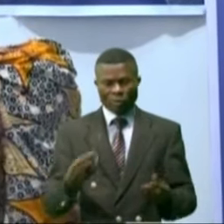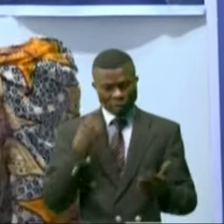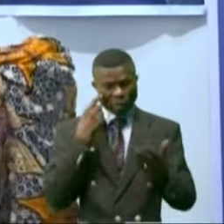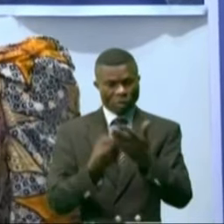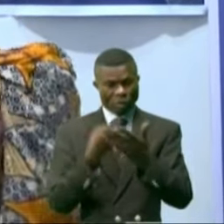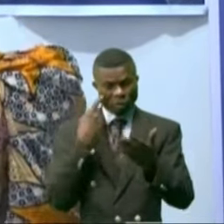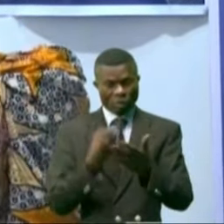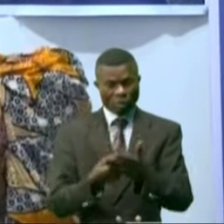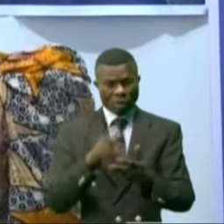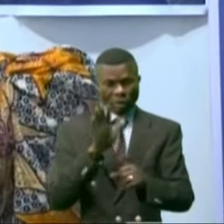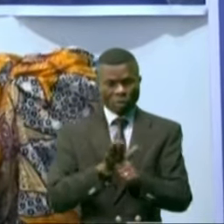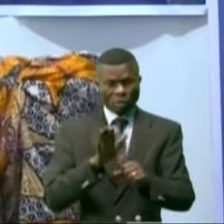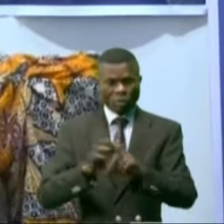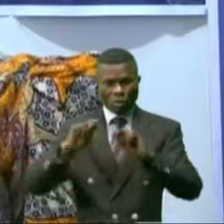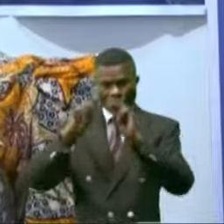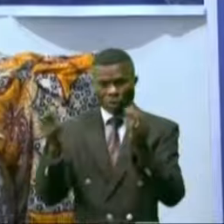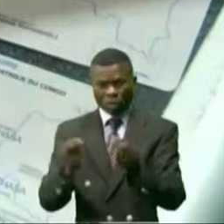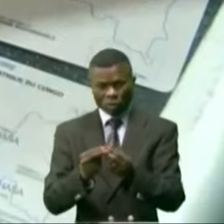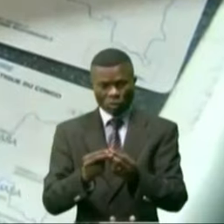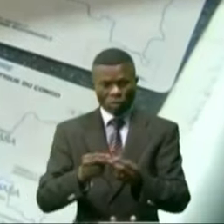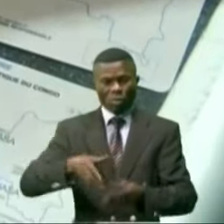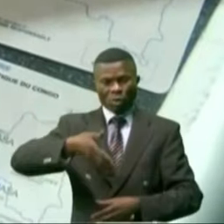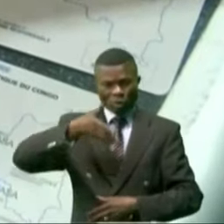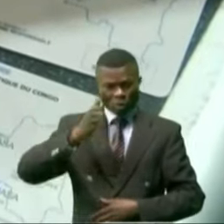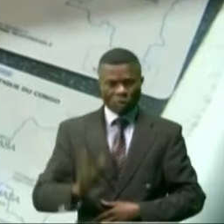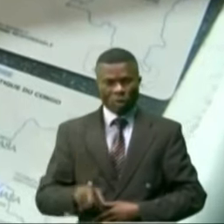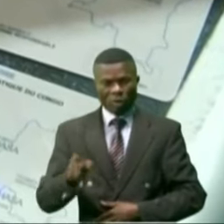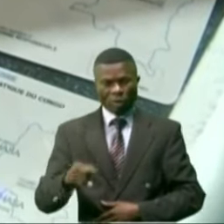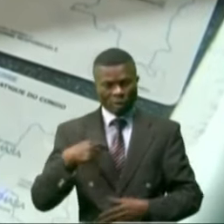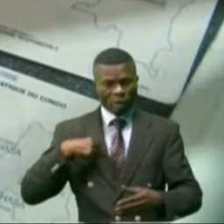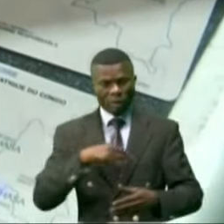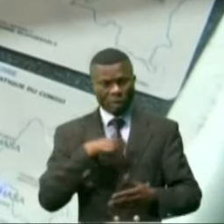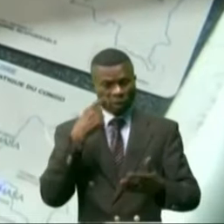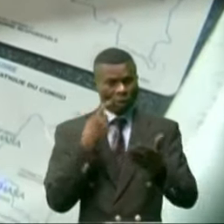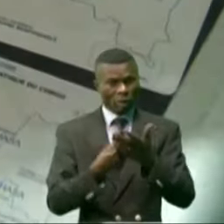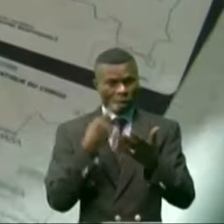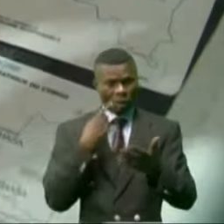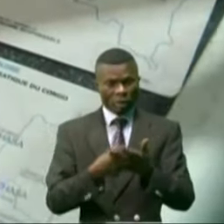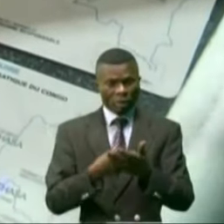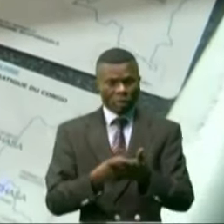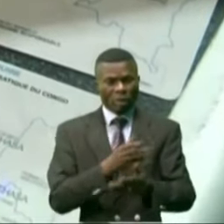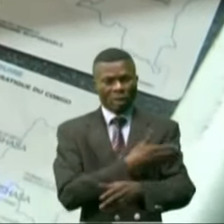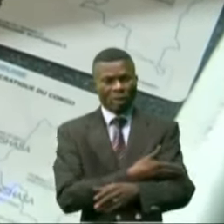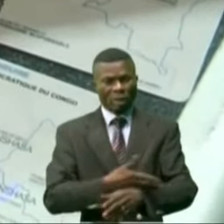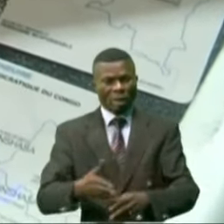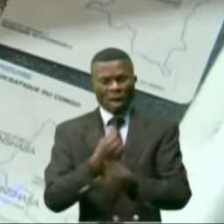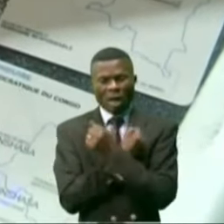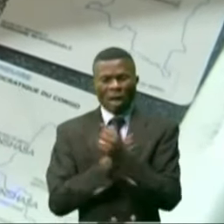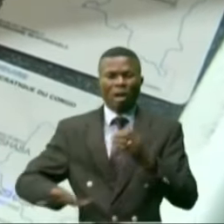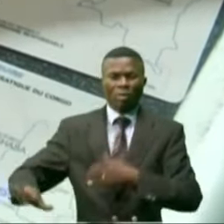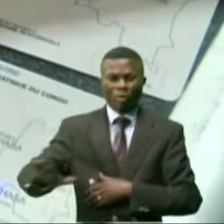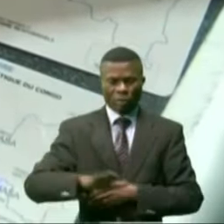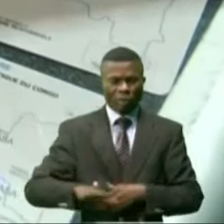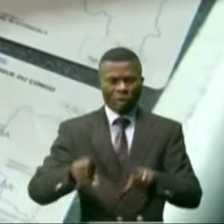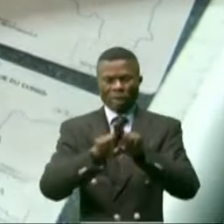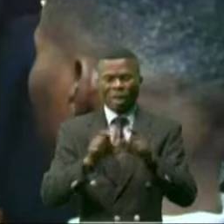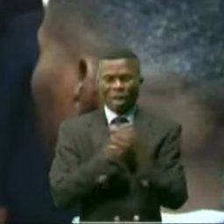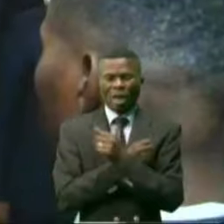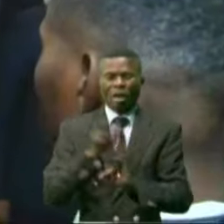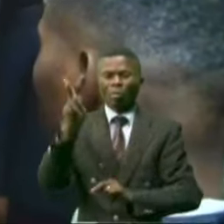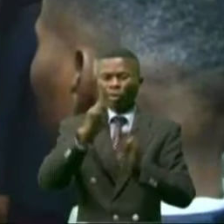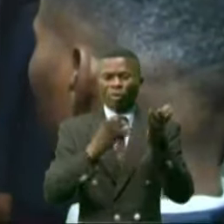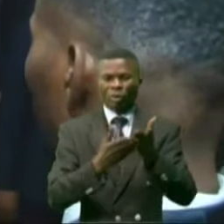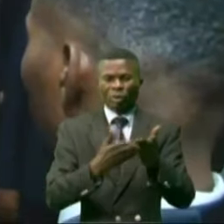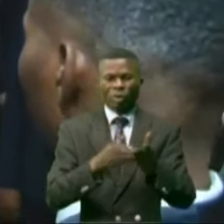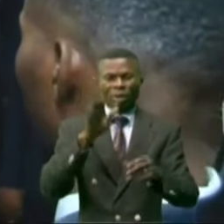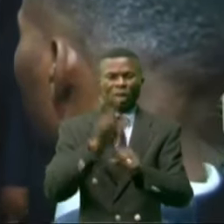observé nos différentes structures de socialisation, nous avons constaté qu'il y a un recul du patriotisme et du civisme dans les